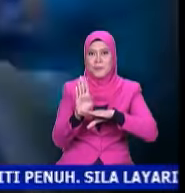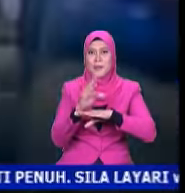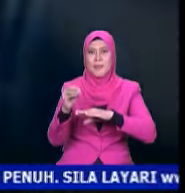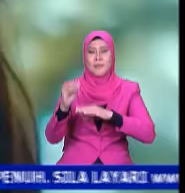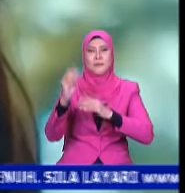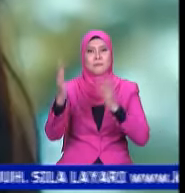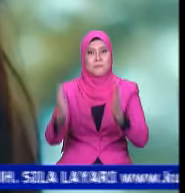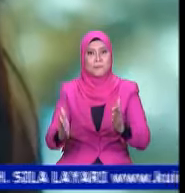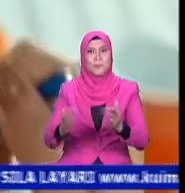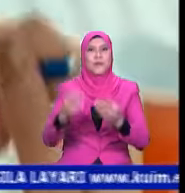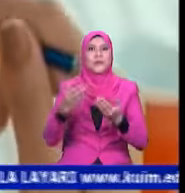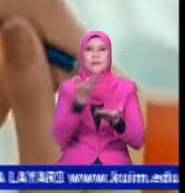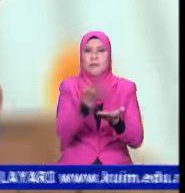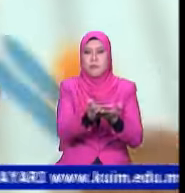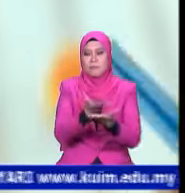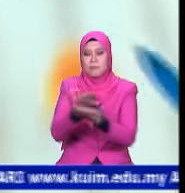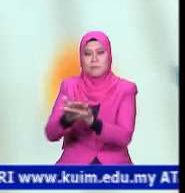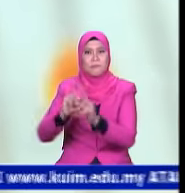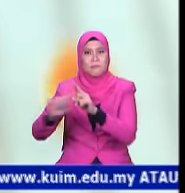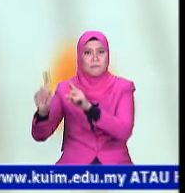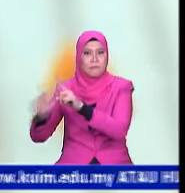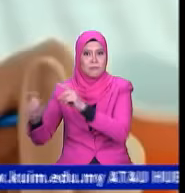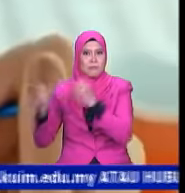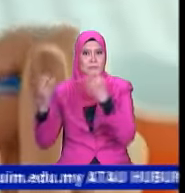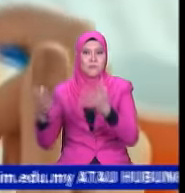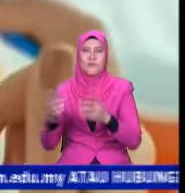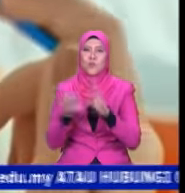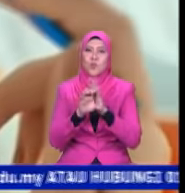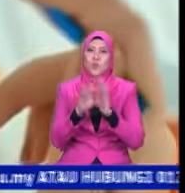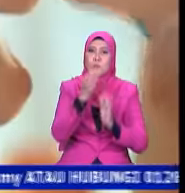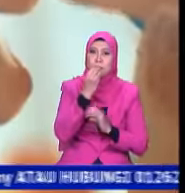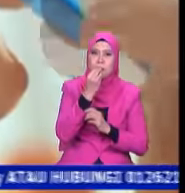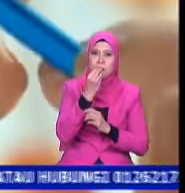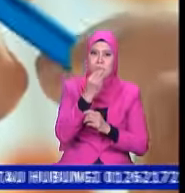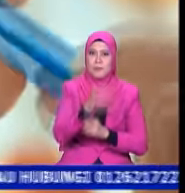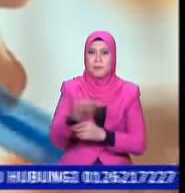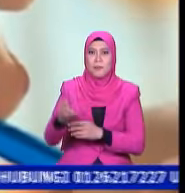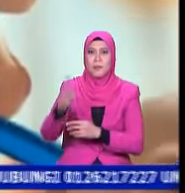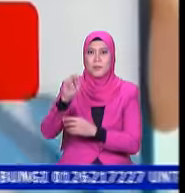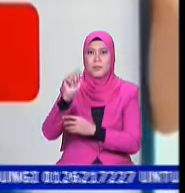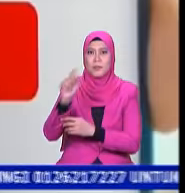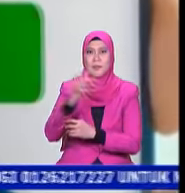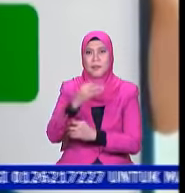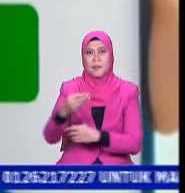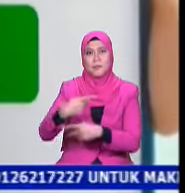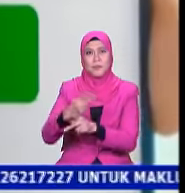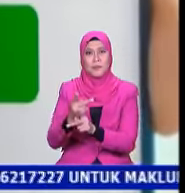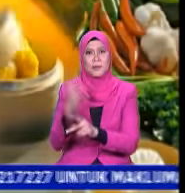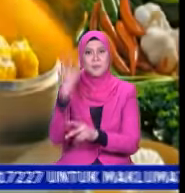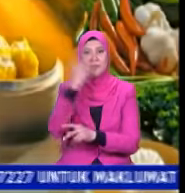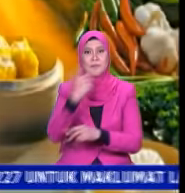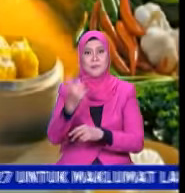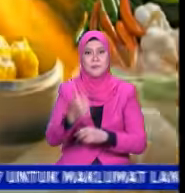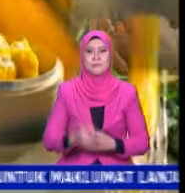pelanggan dengan menawarkan pelbagai tawaran baharu seperti makanan, barangan runcit serta produk kecantikan.